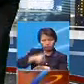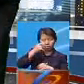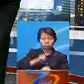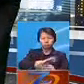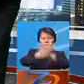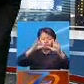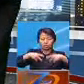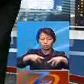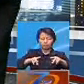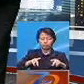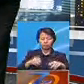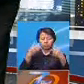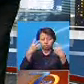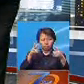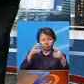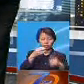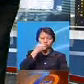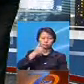peluang ke kelompok 16 terbaik.